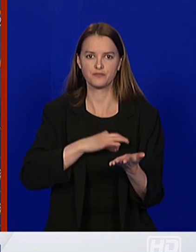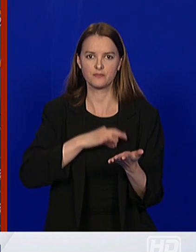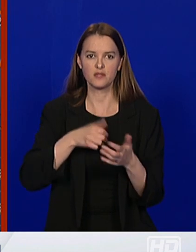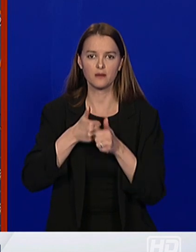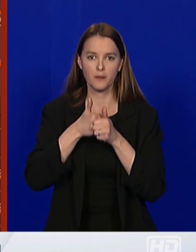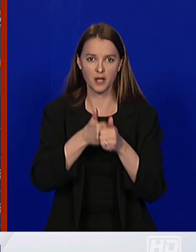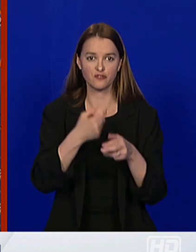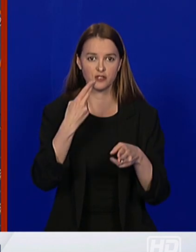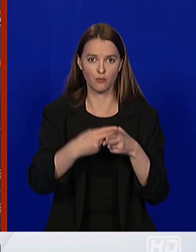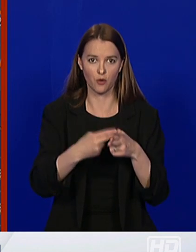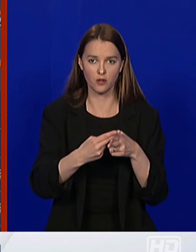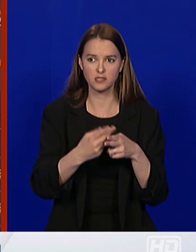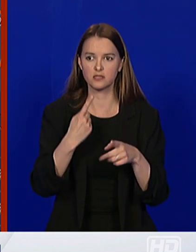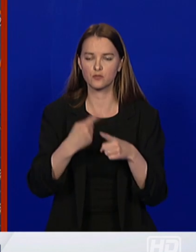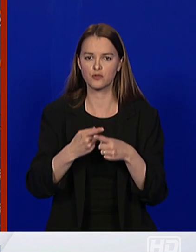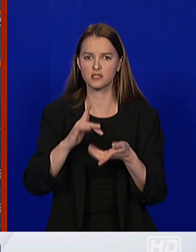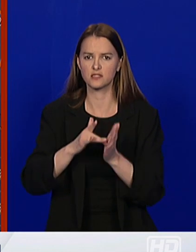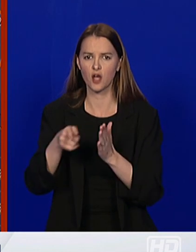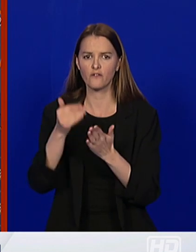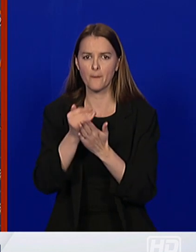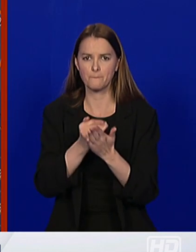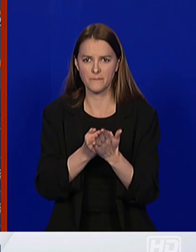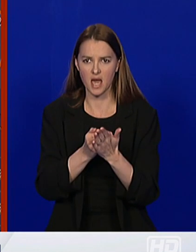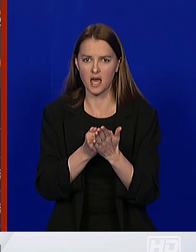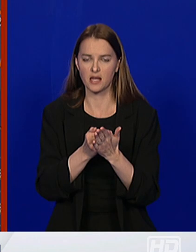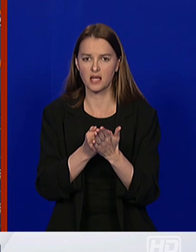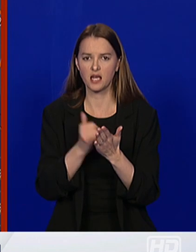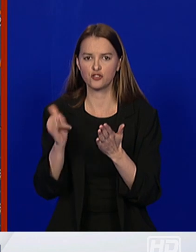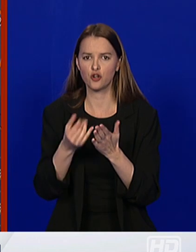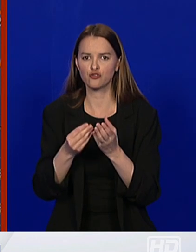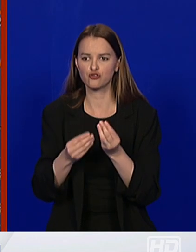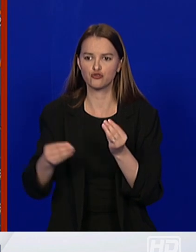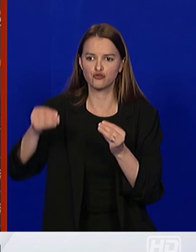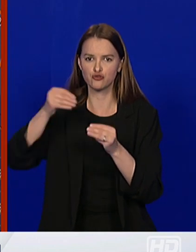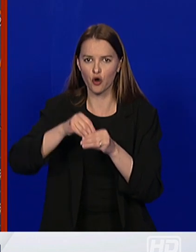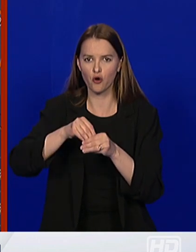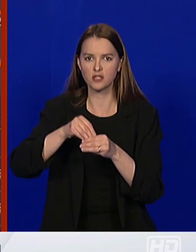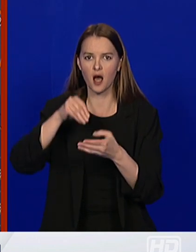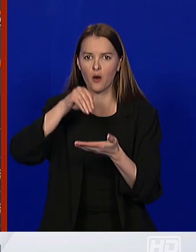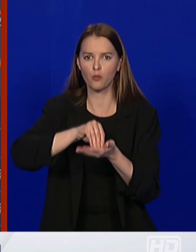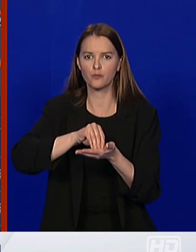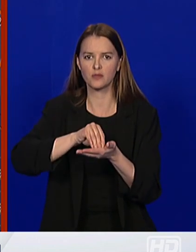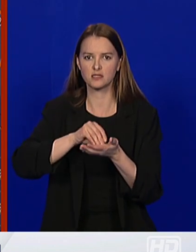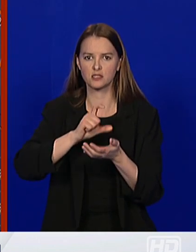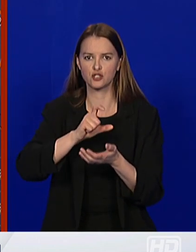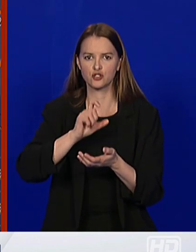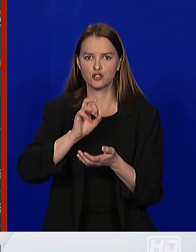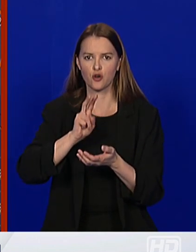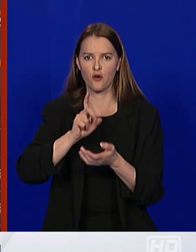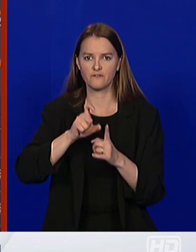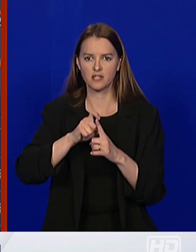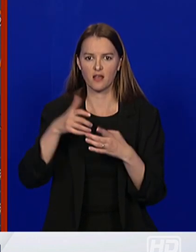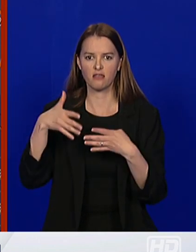svuda tamo gdje su mjere koje se propisuju, doda bolest COVID-19. Naravno, mi smo u